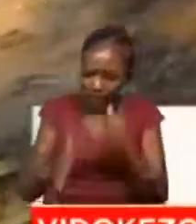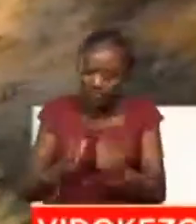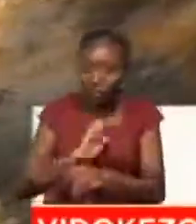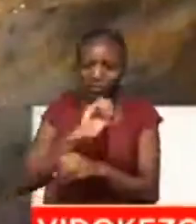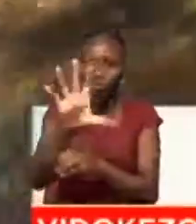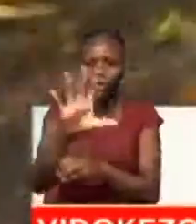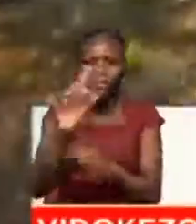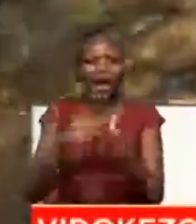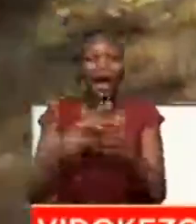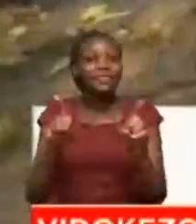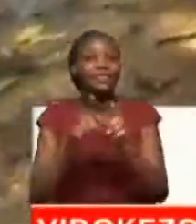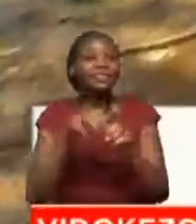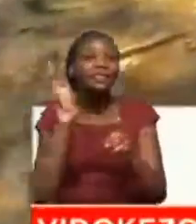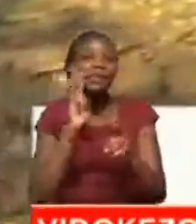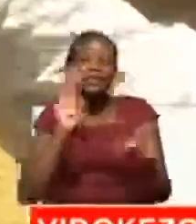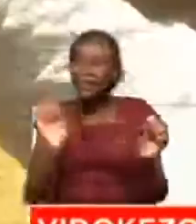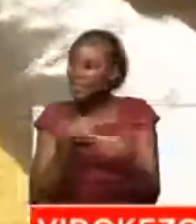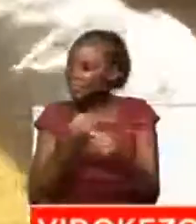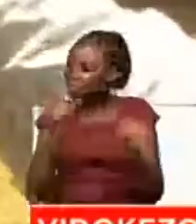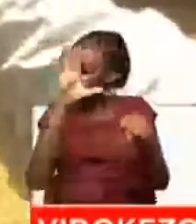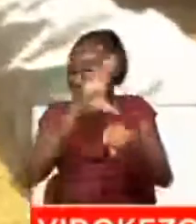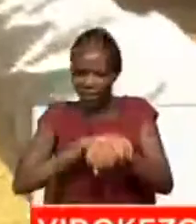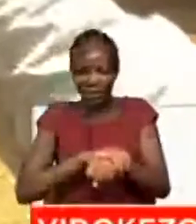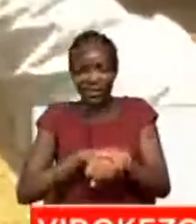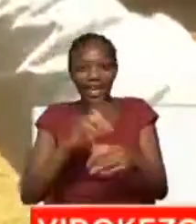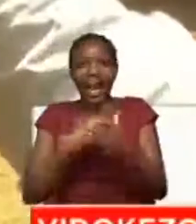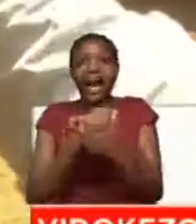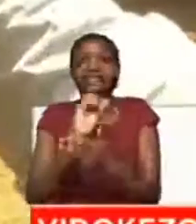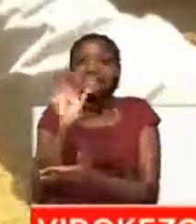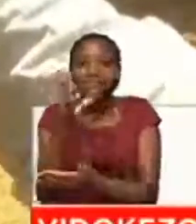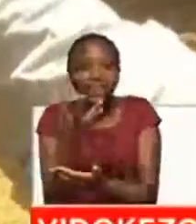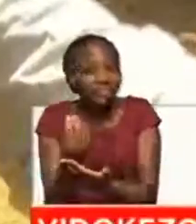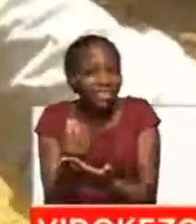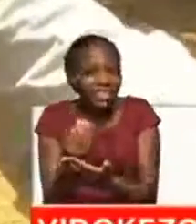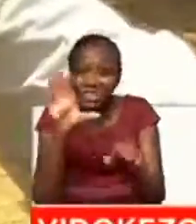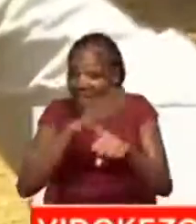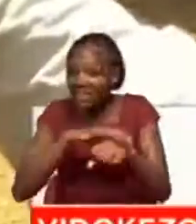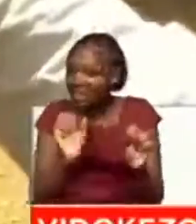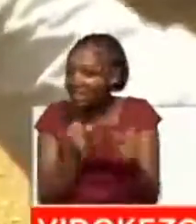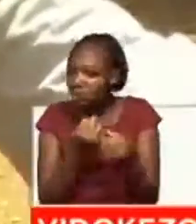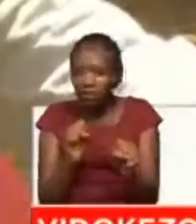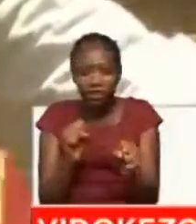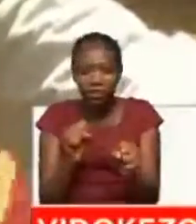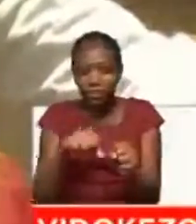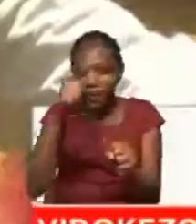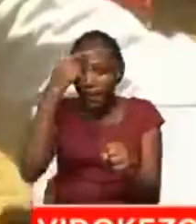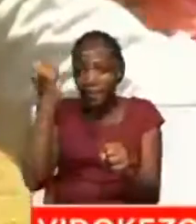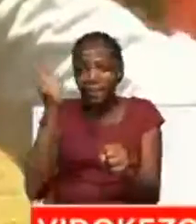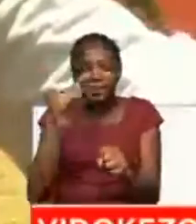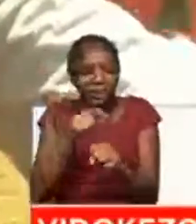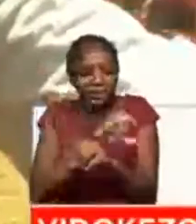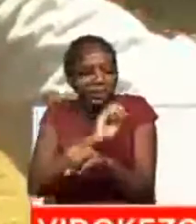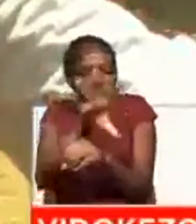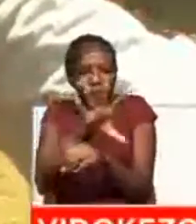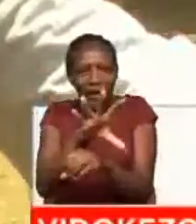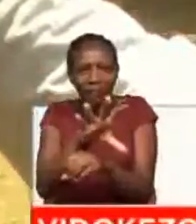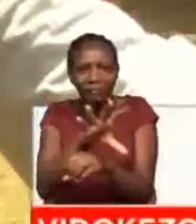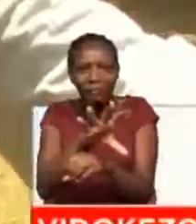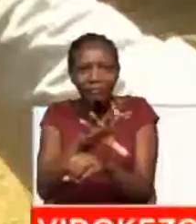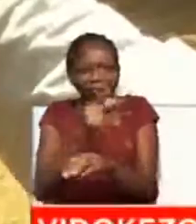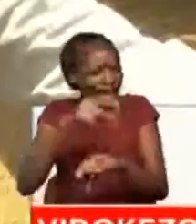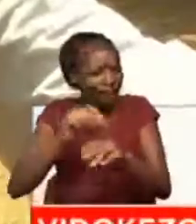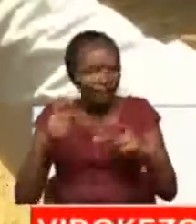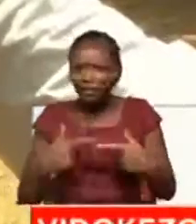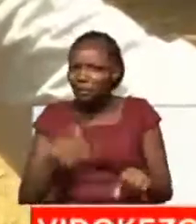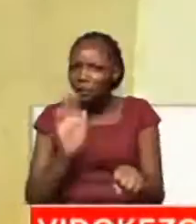Na hii maji ni ngumu kupata. Hata shilingi 5 tu kupata ni ngumu. Kwa maana hii corona imefanya wazee wetu waendi